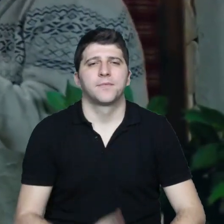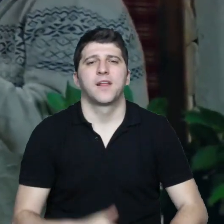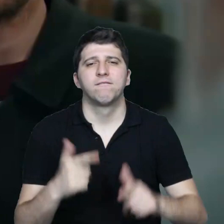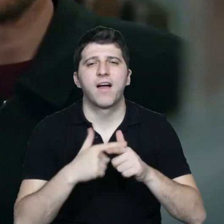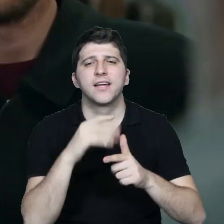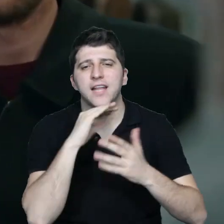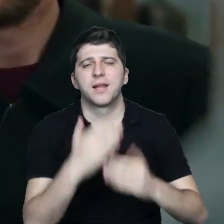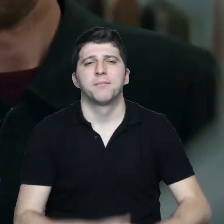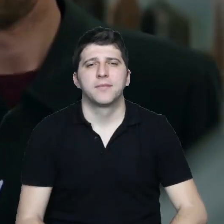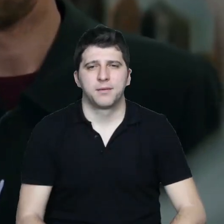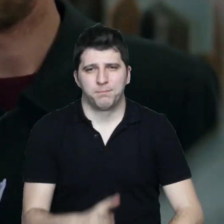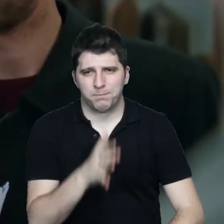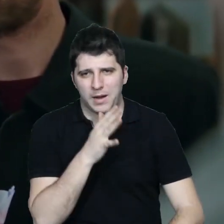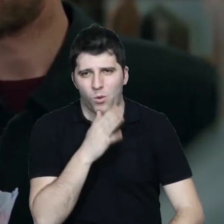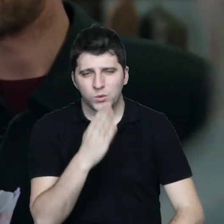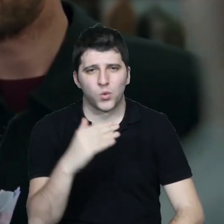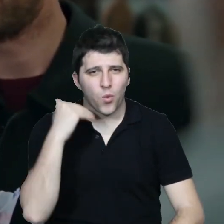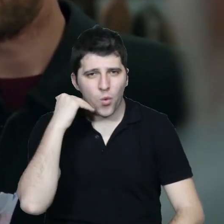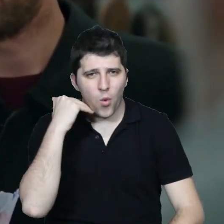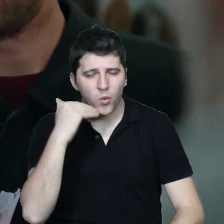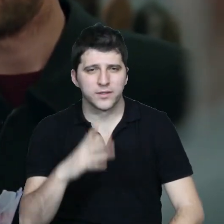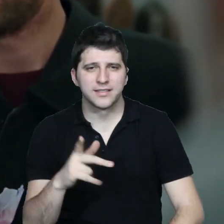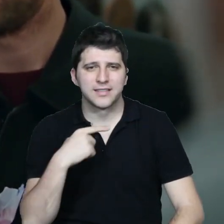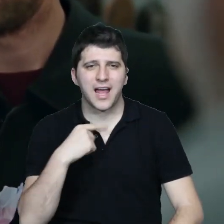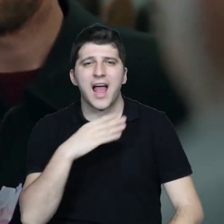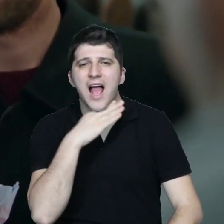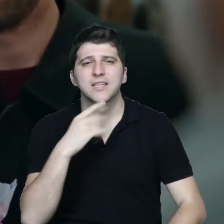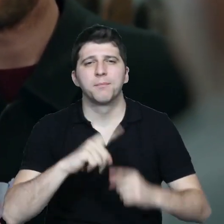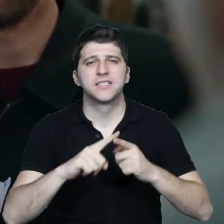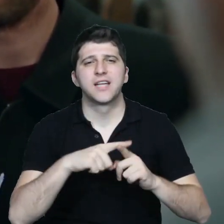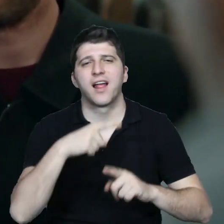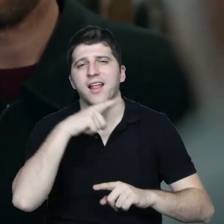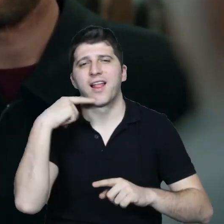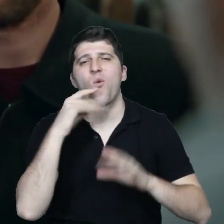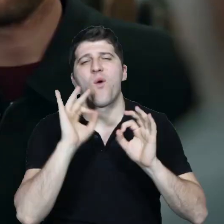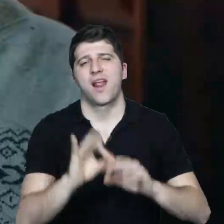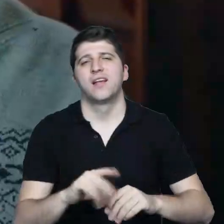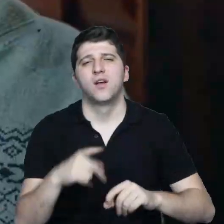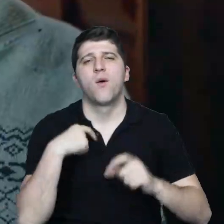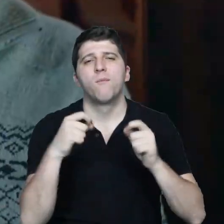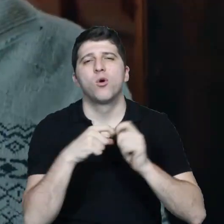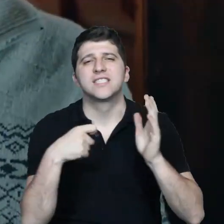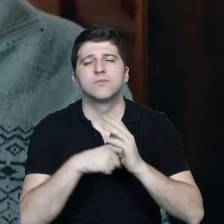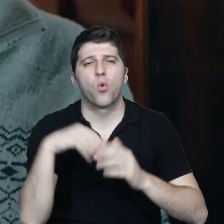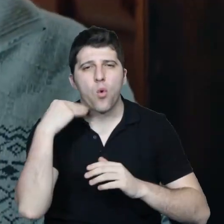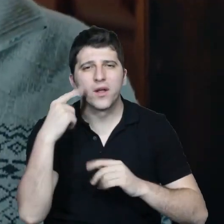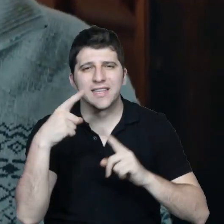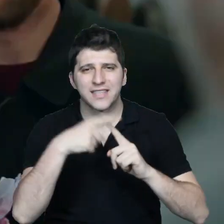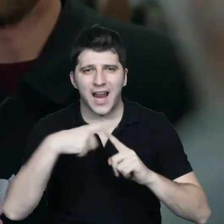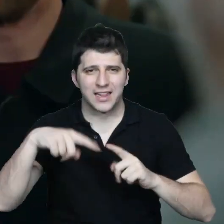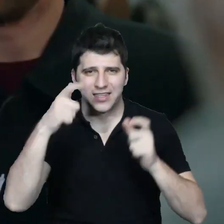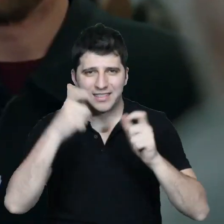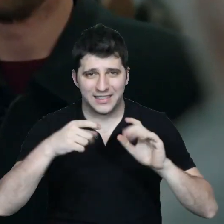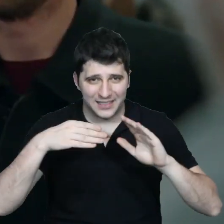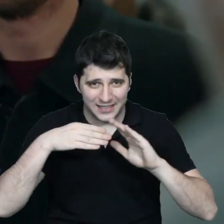Faik dedem, biliyorsunuz ki koyunun gamsızı kasabın bıçağını yalarmış. Boncuk ismini verdiğimiz koyunumuz Taraklı